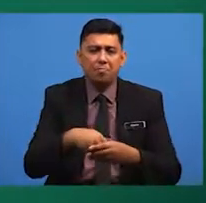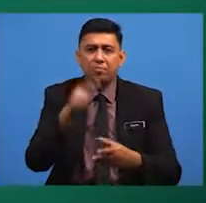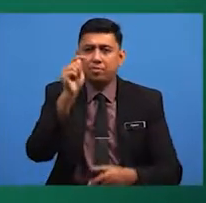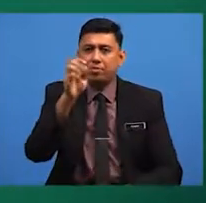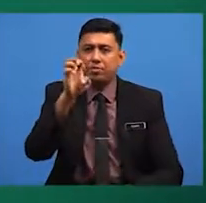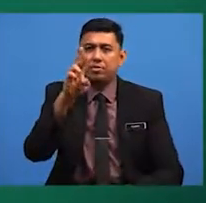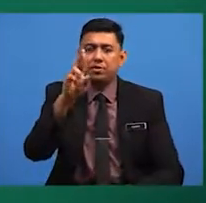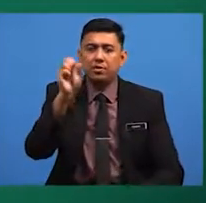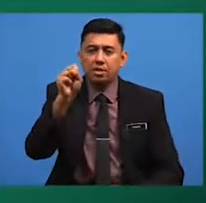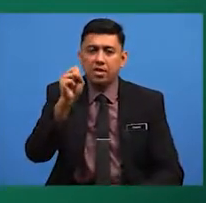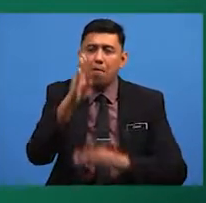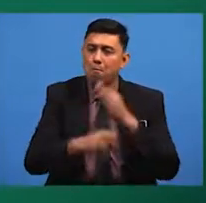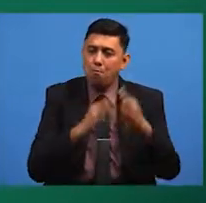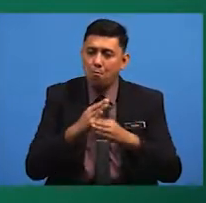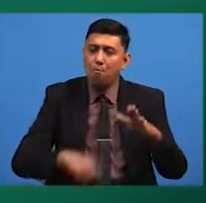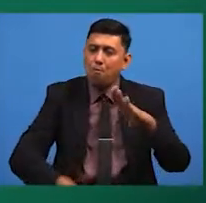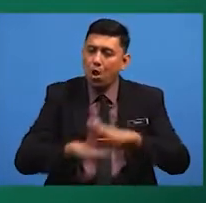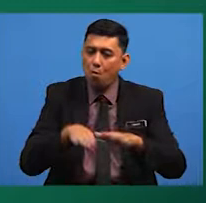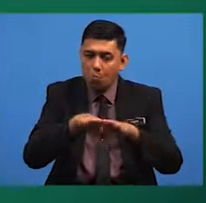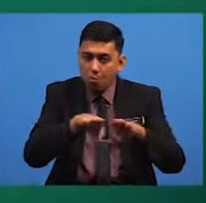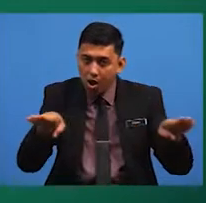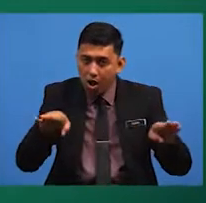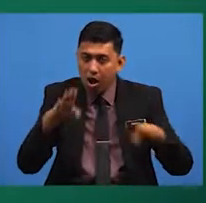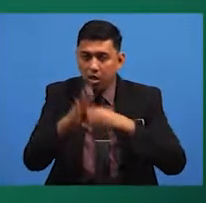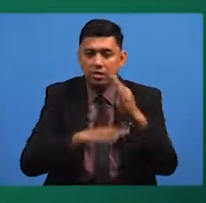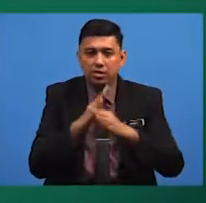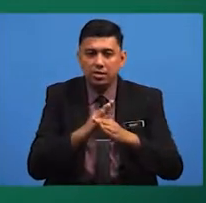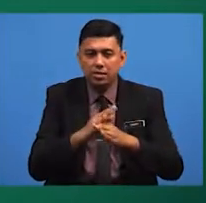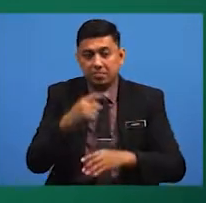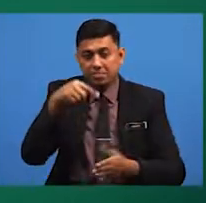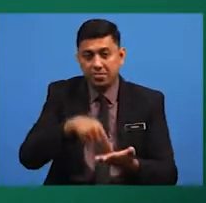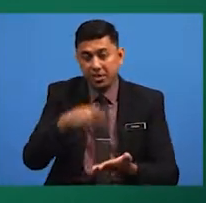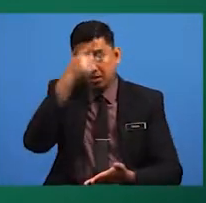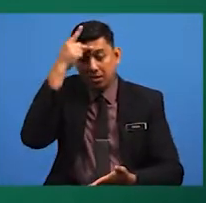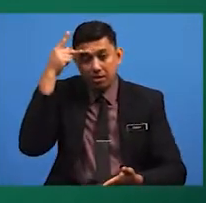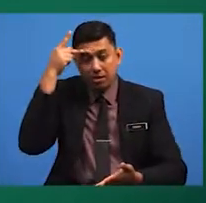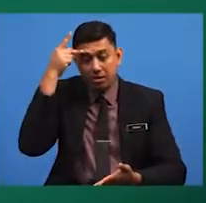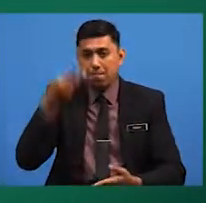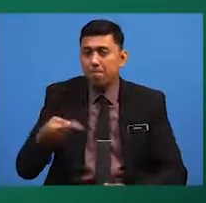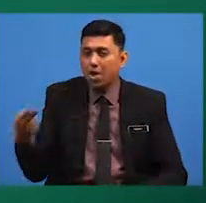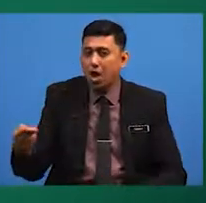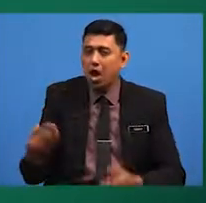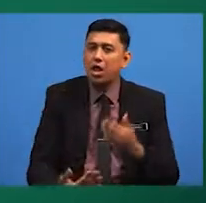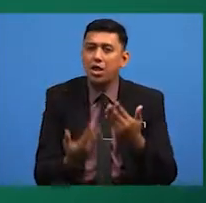yaitu di bawah permukaan bumi ini kerana bahan navivorce terbentuk